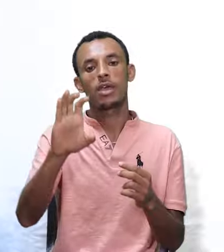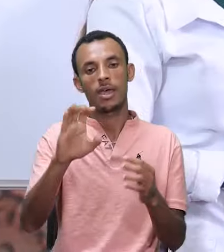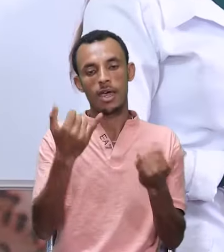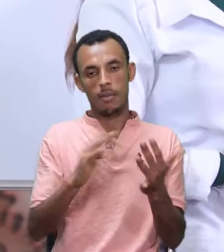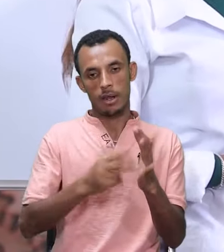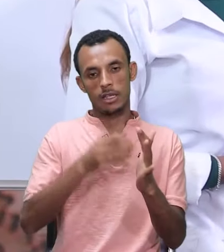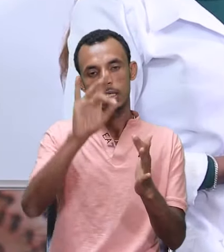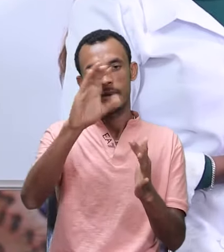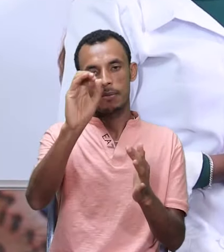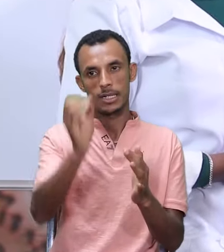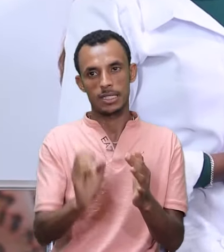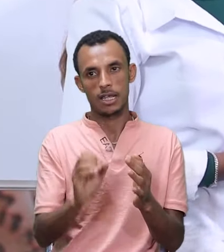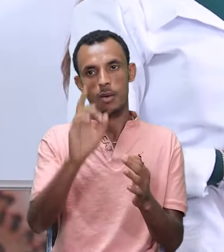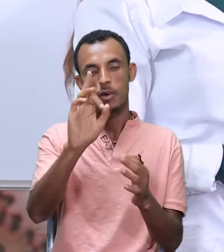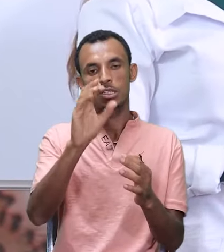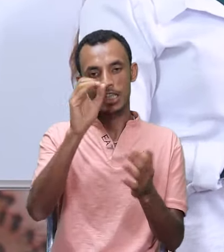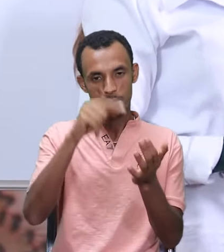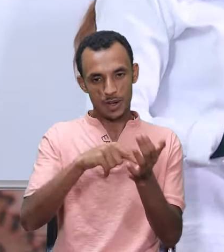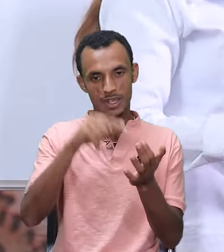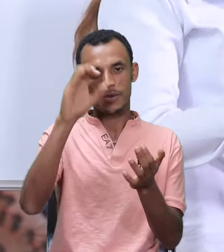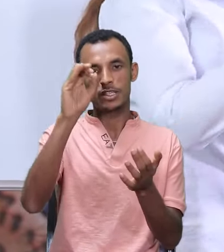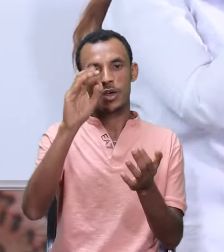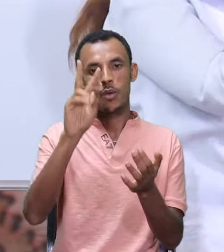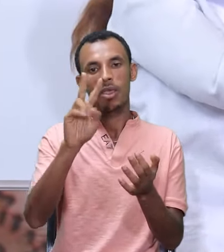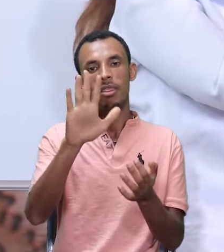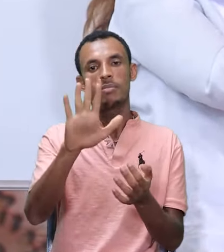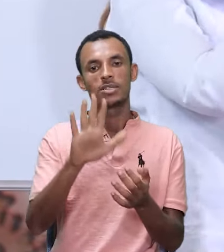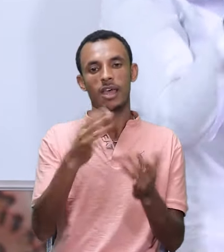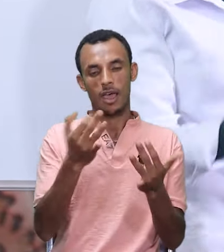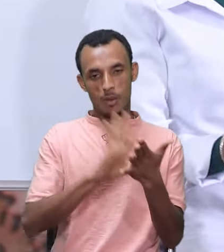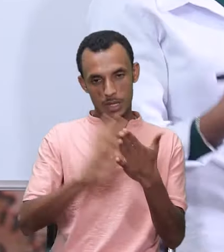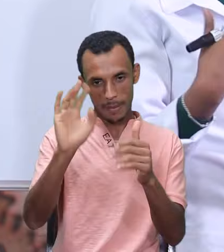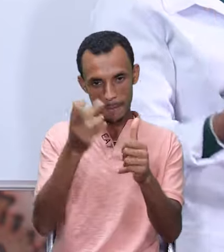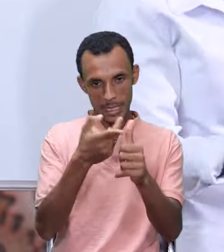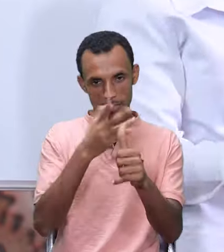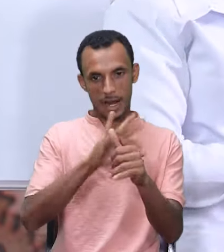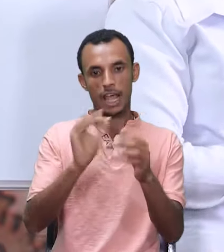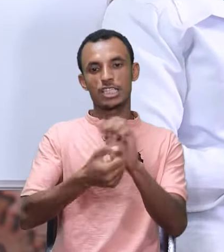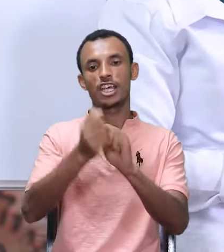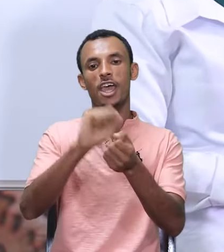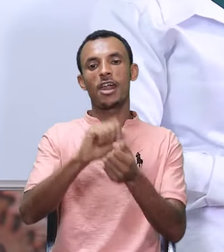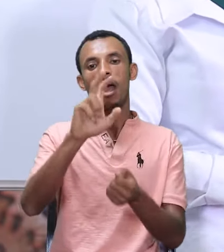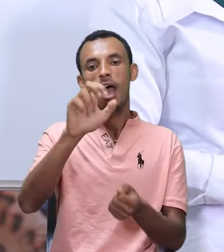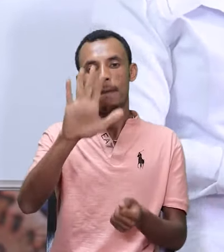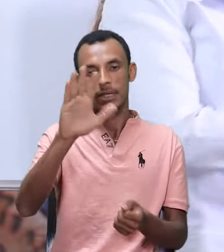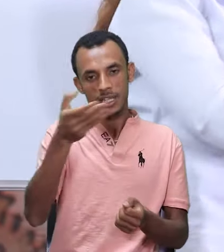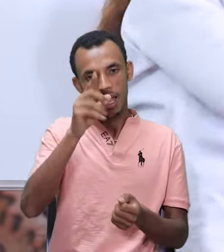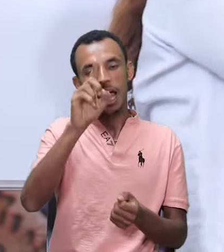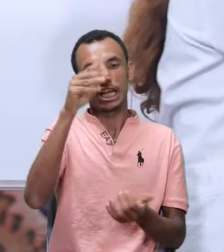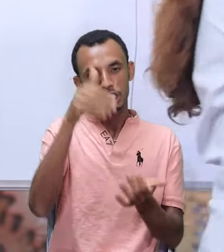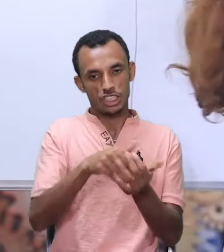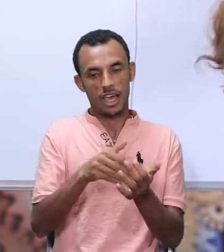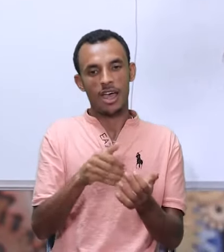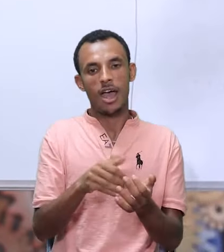ይመጣል ሐመሩሃ 0.025 ይላል ይሄ ቁጥር መጀመሪያ ስንቀይረው 25/1000 ይመጣል